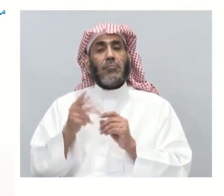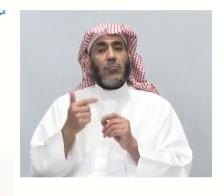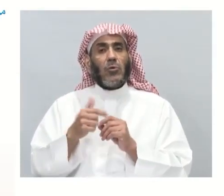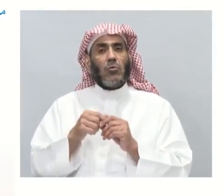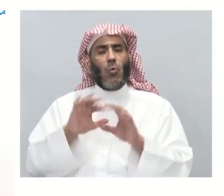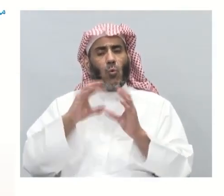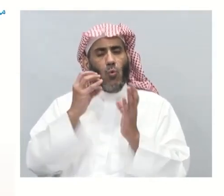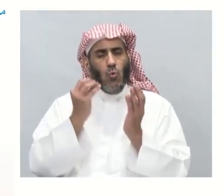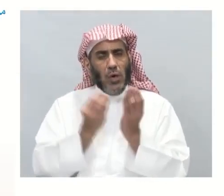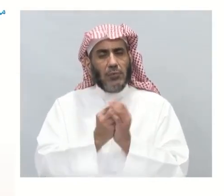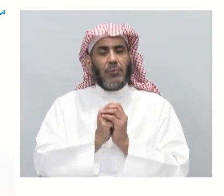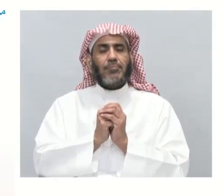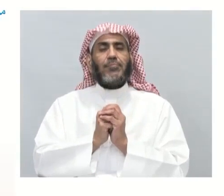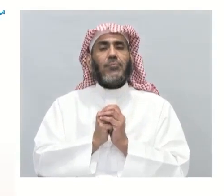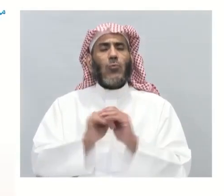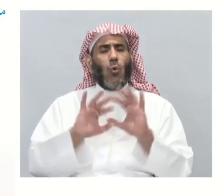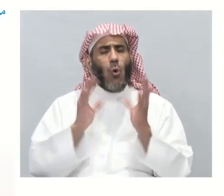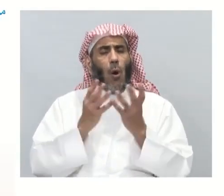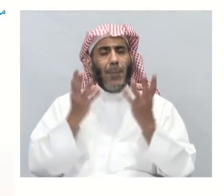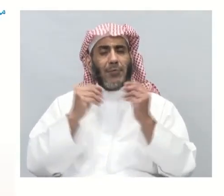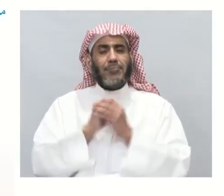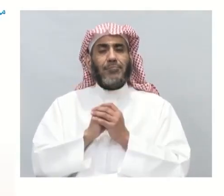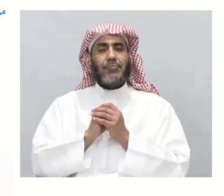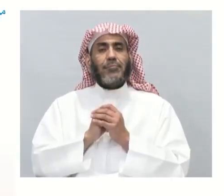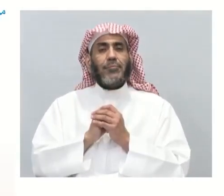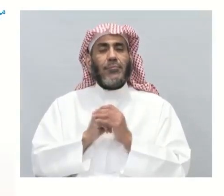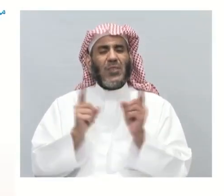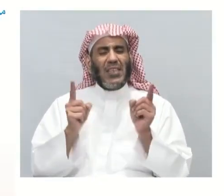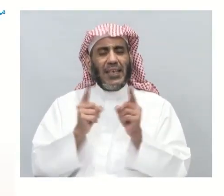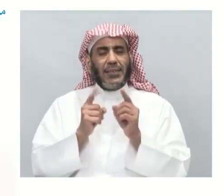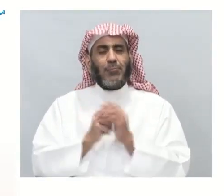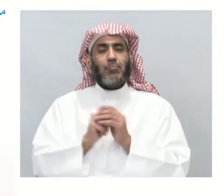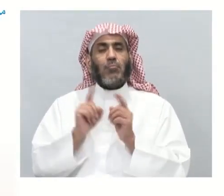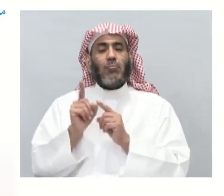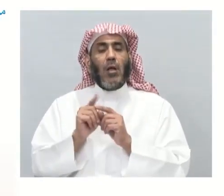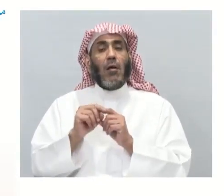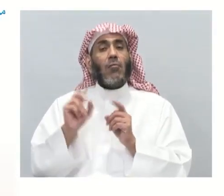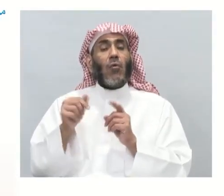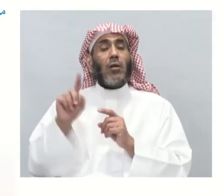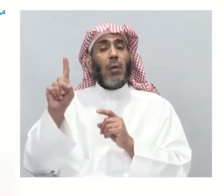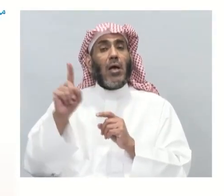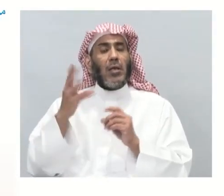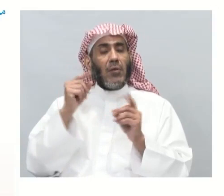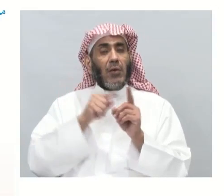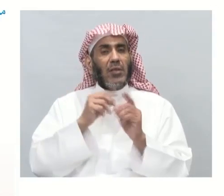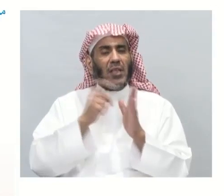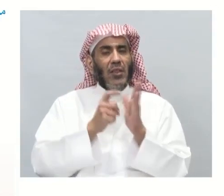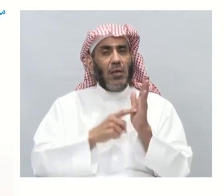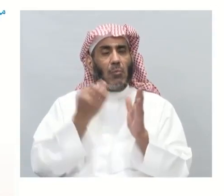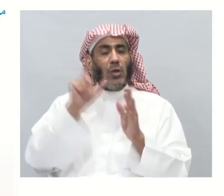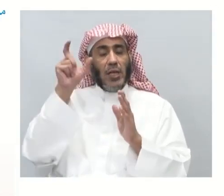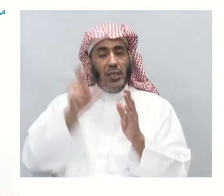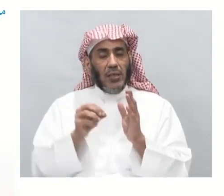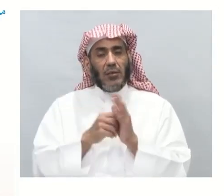نلم ما يعني ذكرناه منذ البدايه لاحظ فقره بء تعرف على كيفيه تنظيم المتحدث